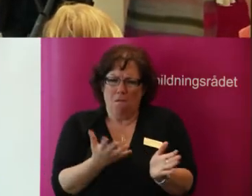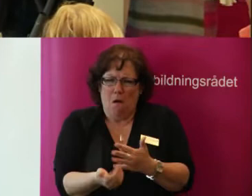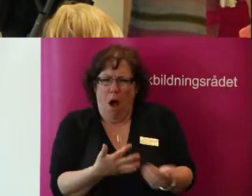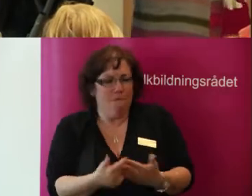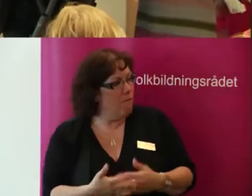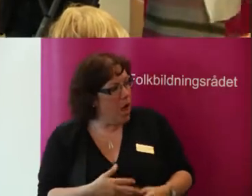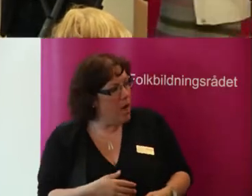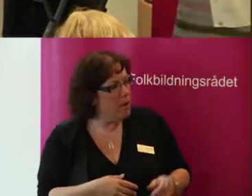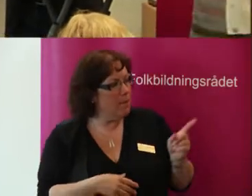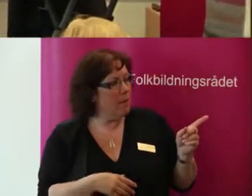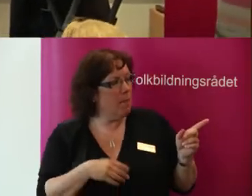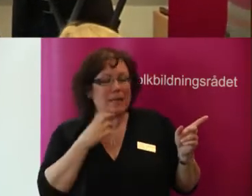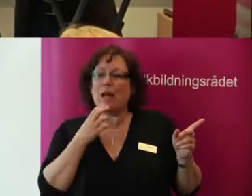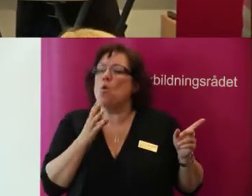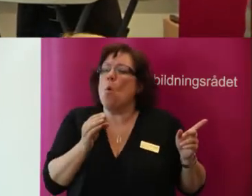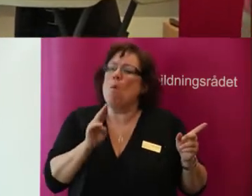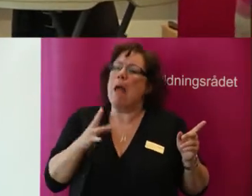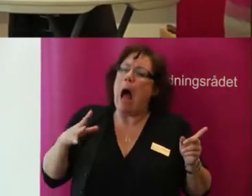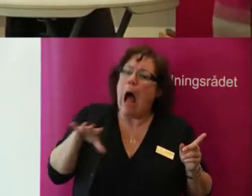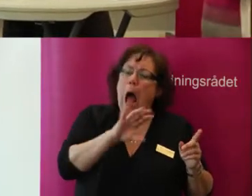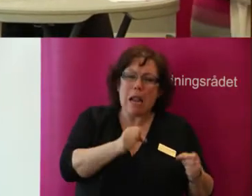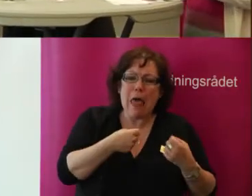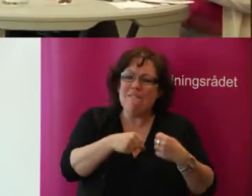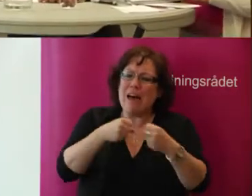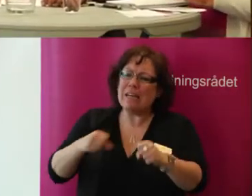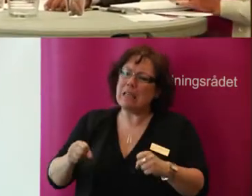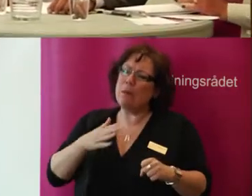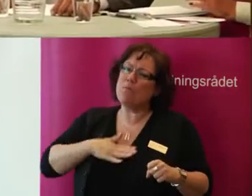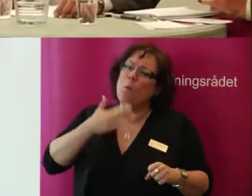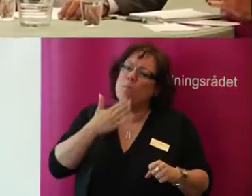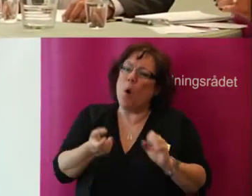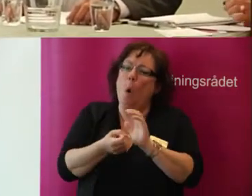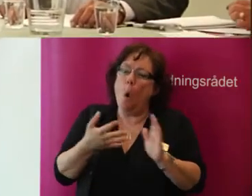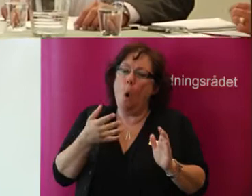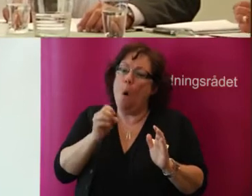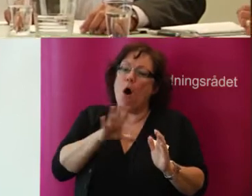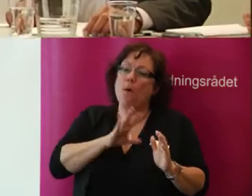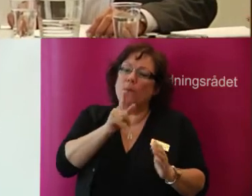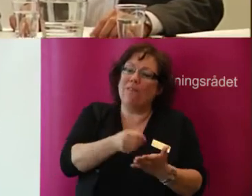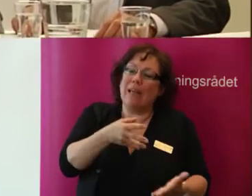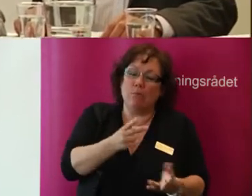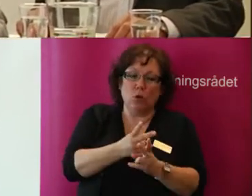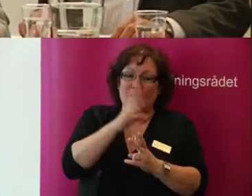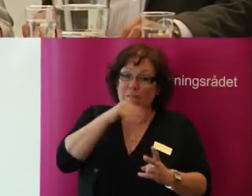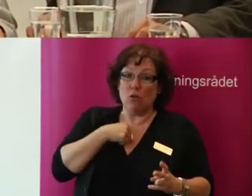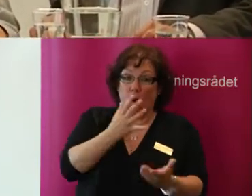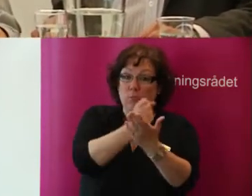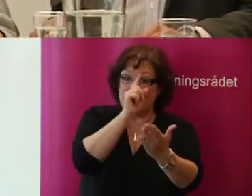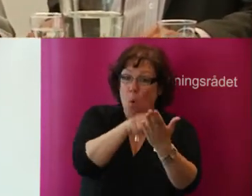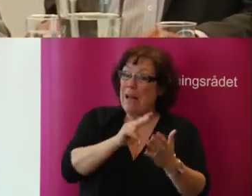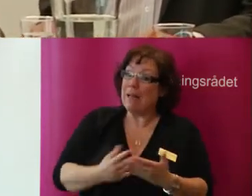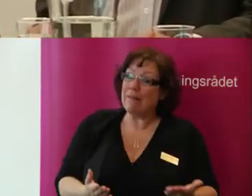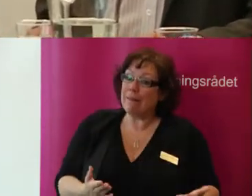Alla verksamheter mår bra av att utvärderas, så att man vet om man uppnår de mål och de resultat man vill ha.